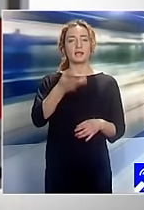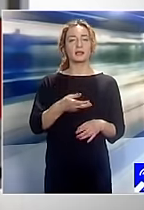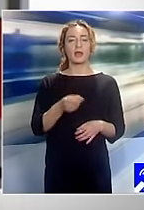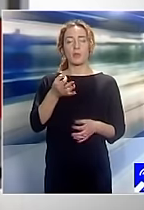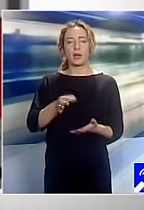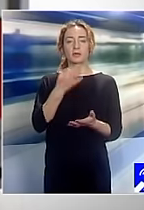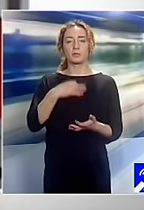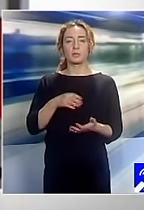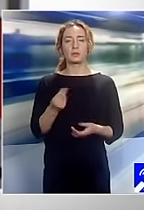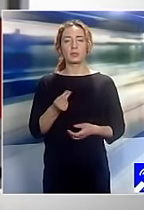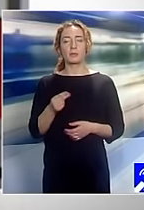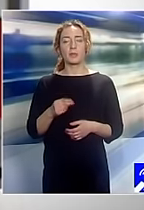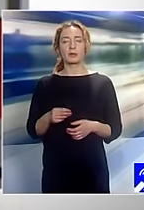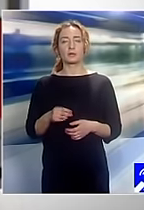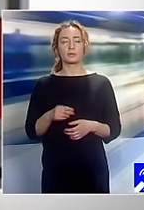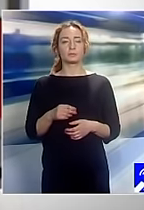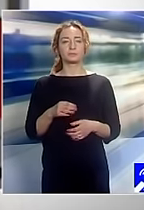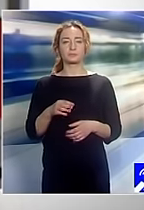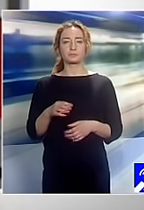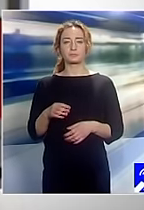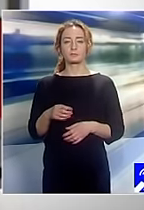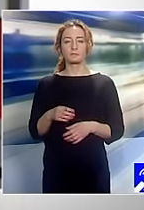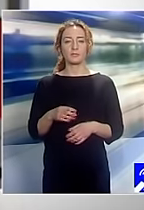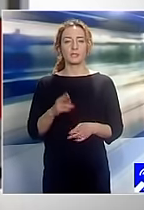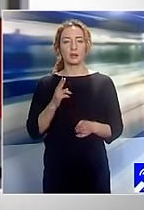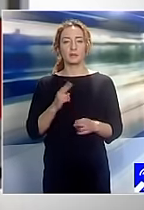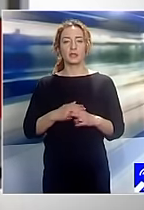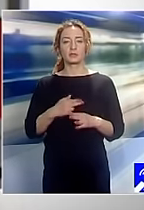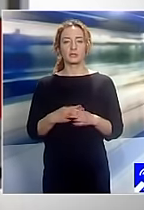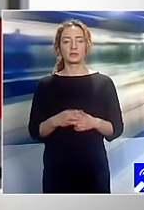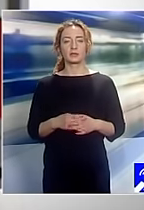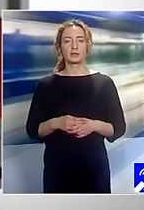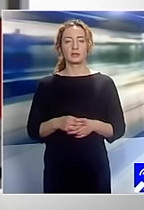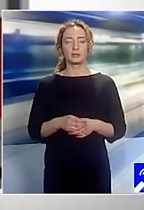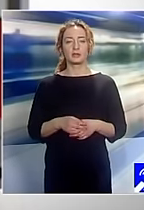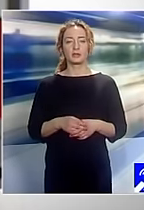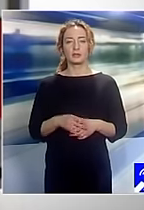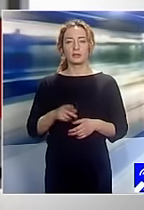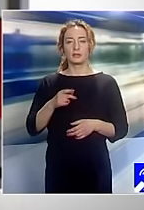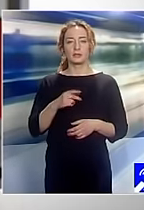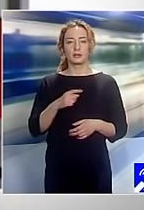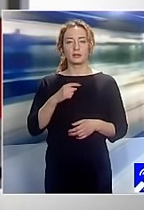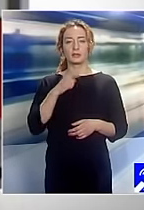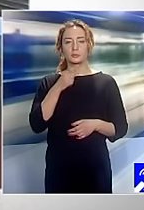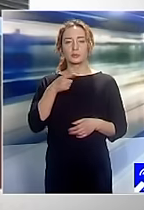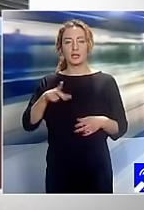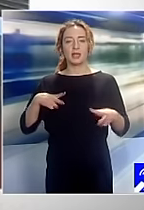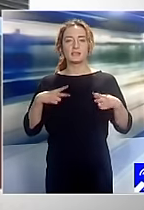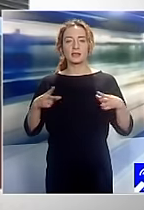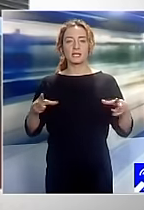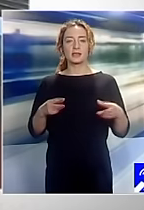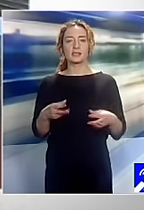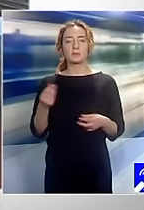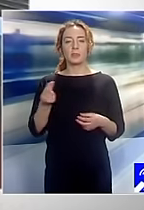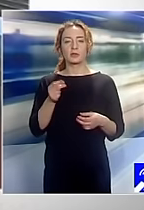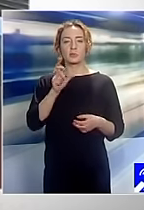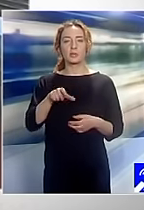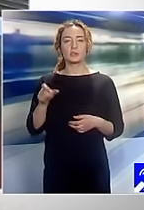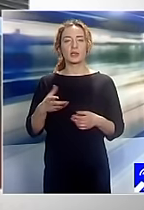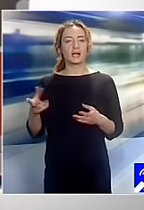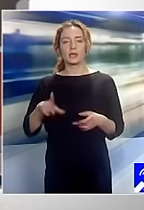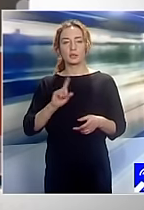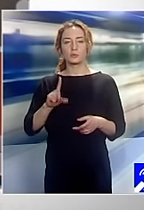din familie sau merg la țară și acolo nu are acces la farmacie. Spuneați că există riscul pentru cei care nu sunt foarte grav să ajungă